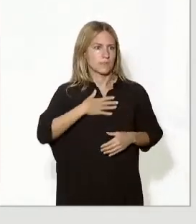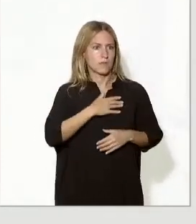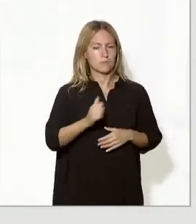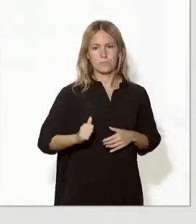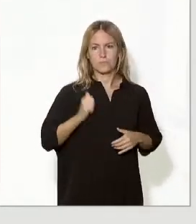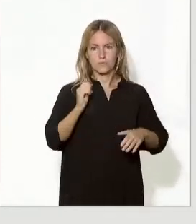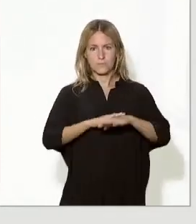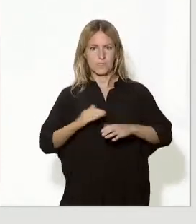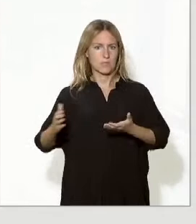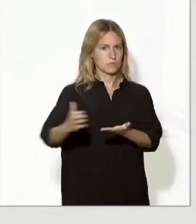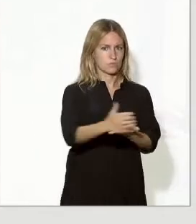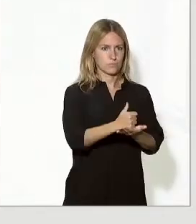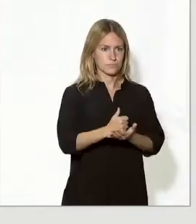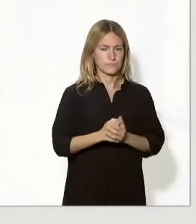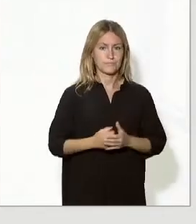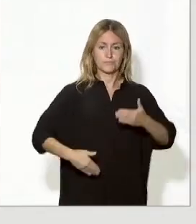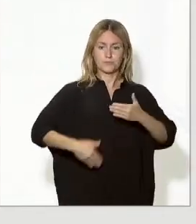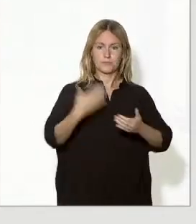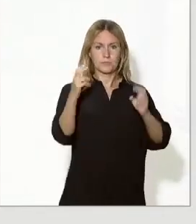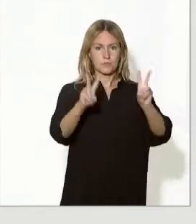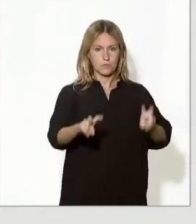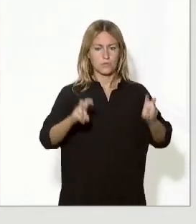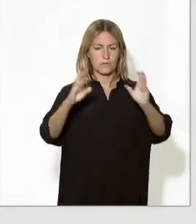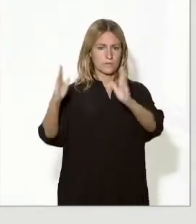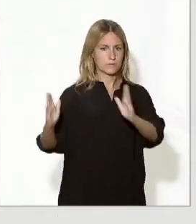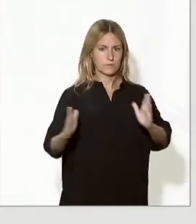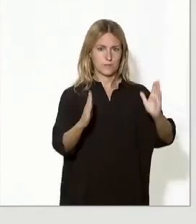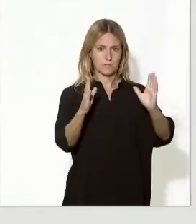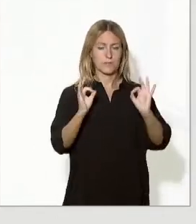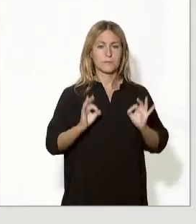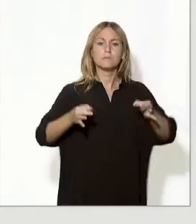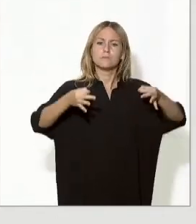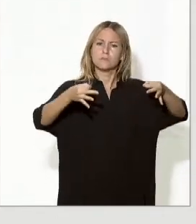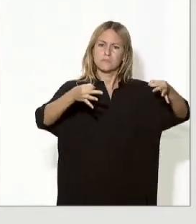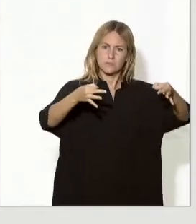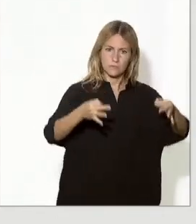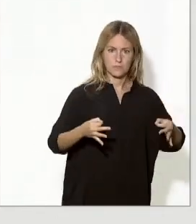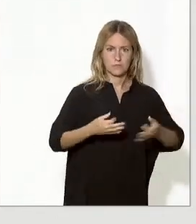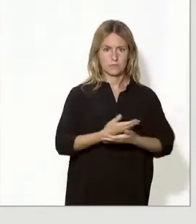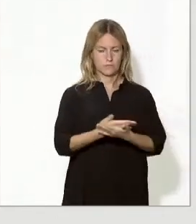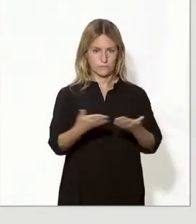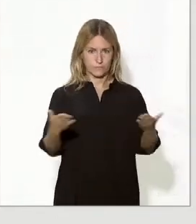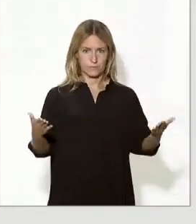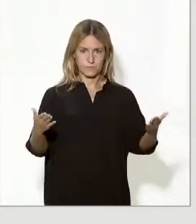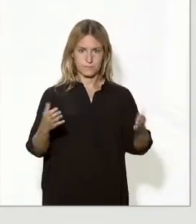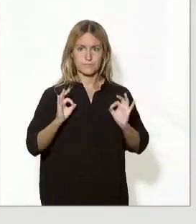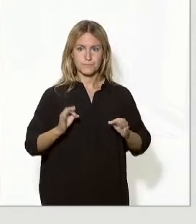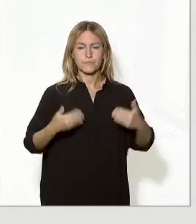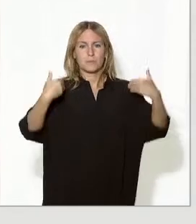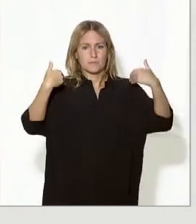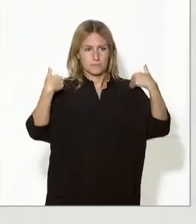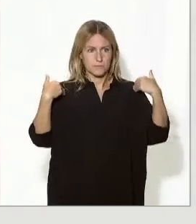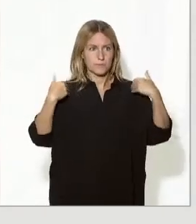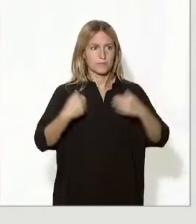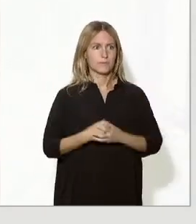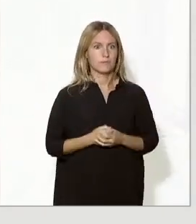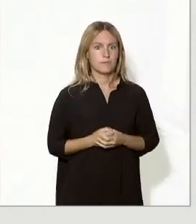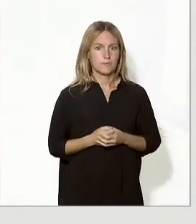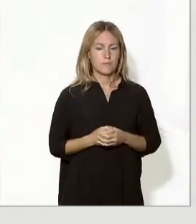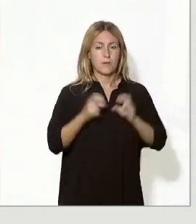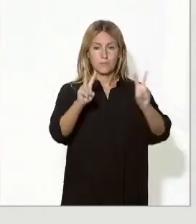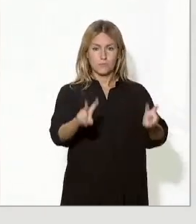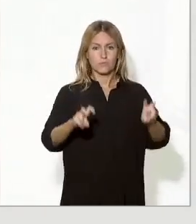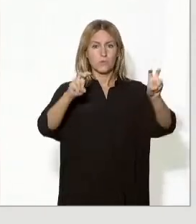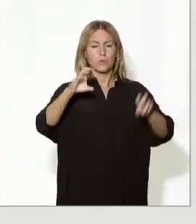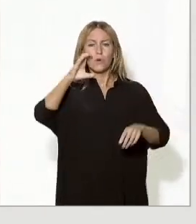tothom. Iniciem doncs una nova etapa i ho fem amb seguretat i amb confiança, amb responsabilitat, amb un